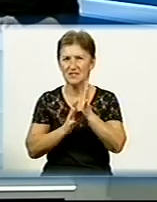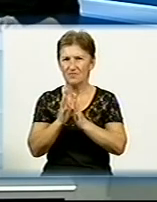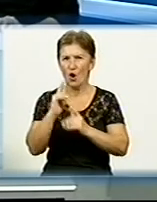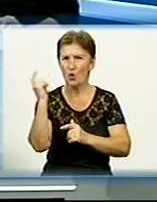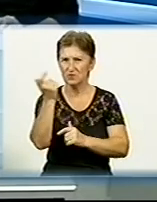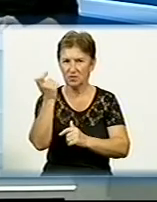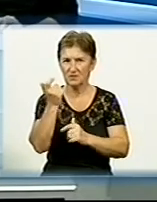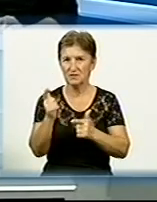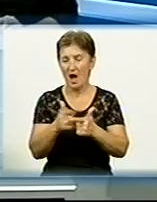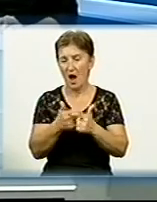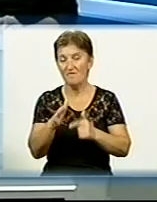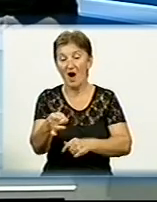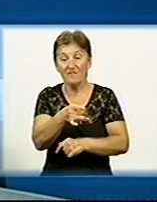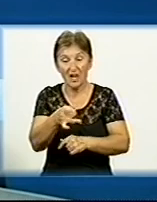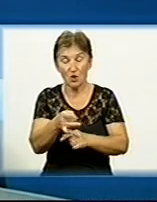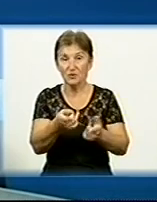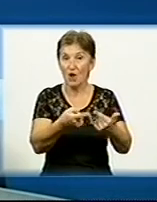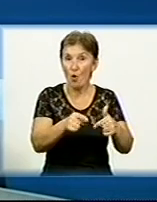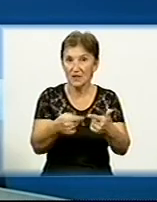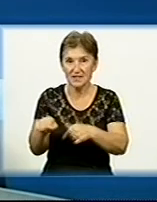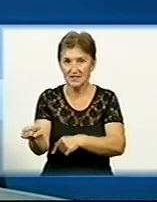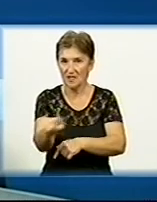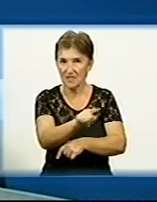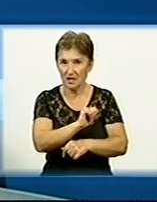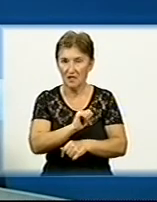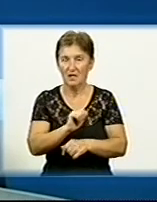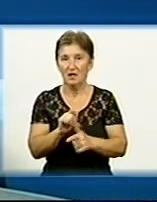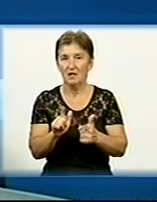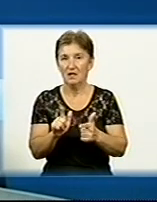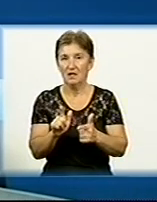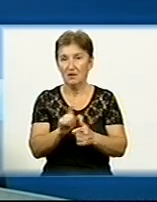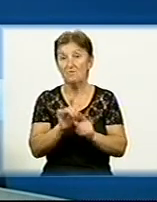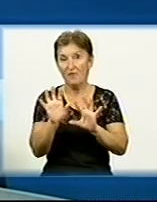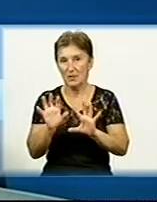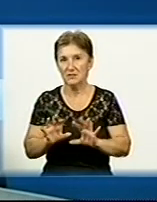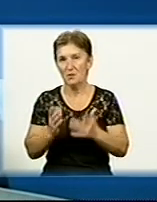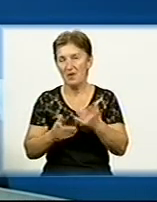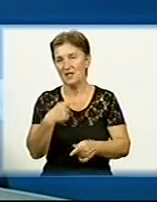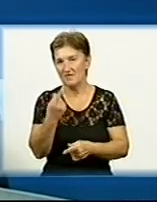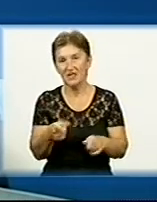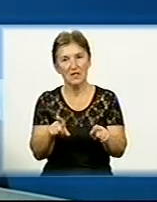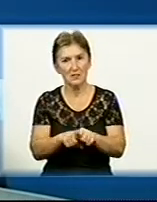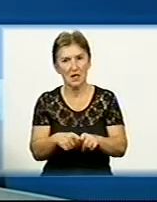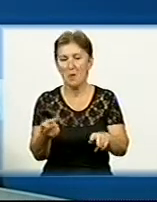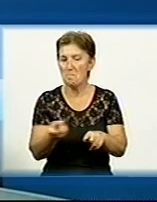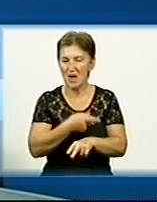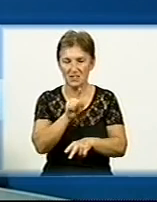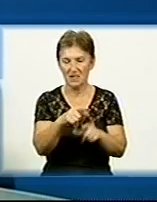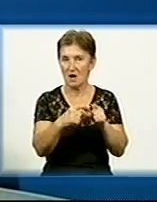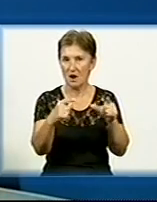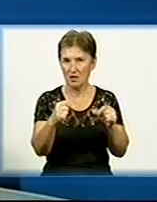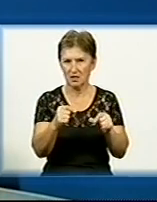або безпосередньо в районних організаціях. І, в принципі, якщо говорити так, без цієї картки